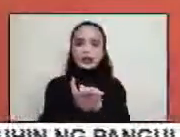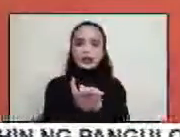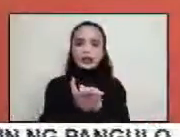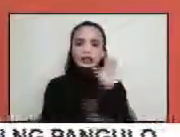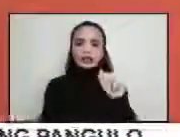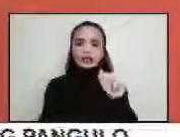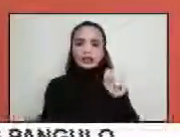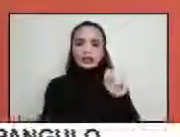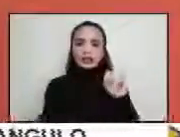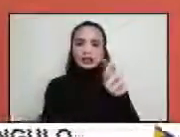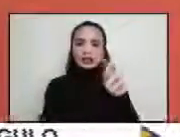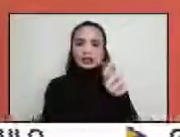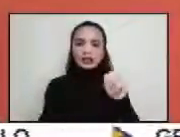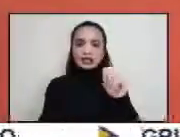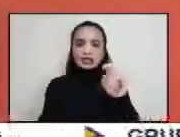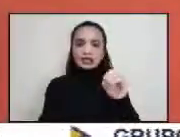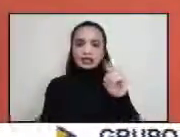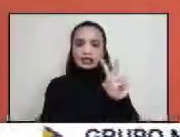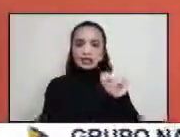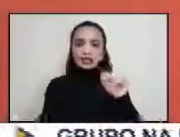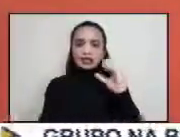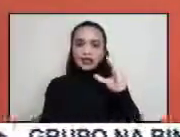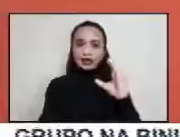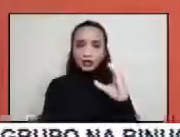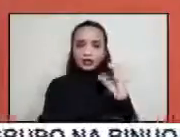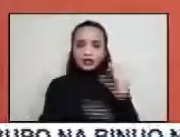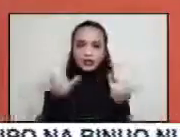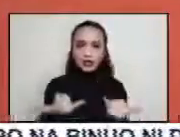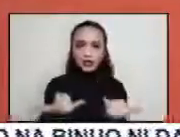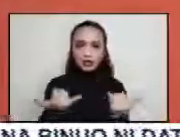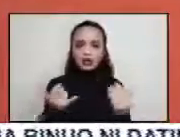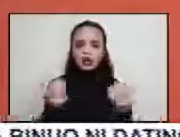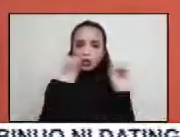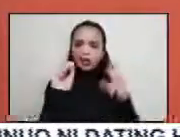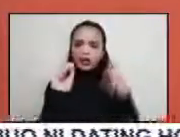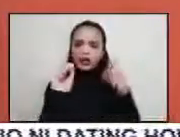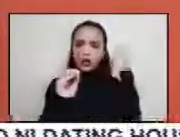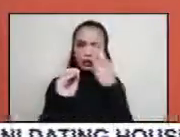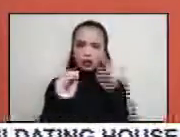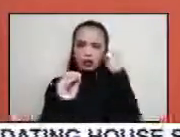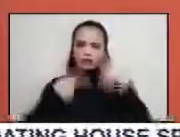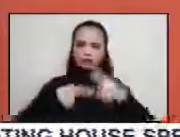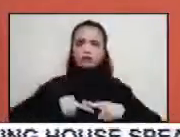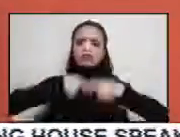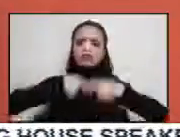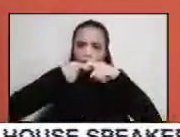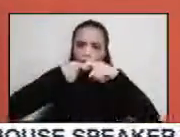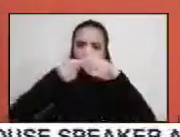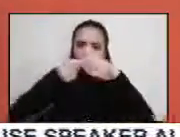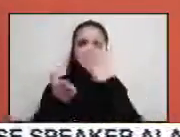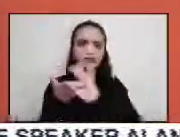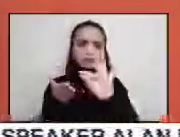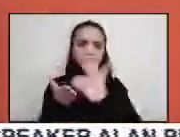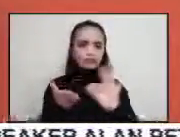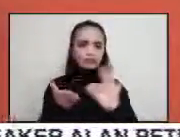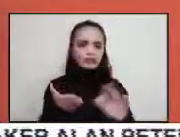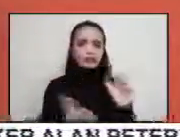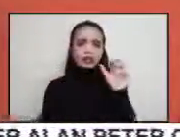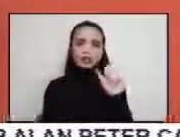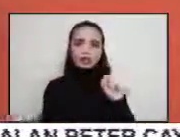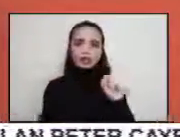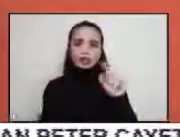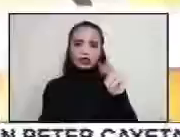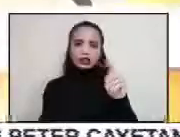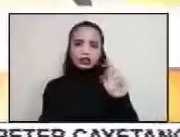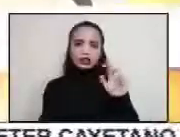na ilalagay sa storage na kung saan kailangan ng negative 70 o 80 to 60. Sa Pfizer yan, negative 70. Sa Pfizer yun,